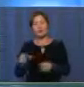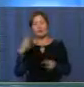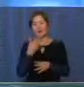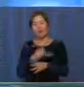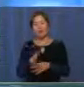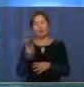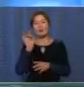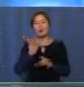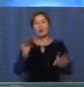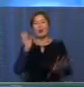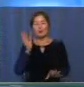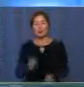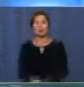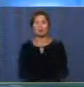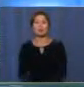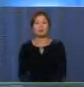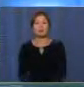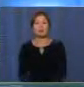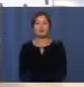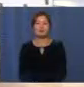әріптесім Әсем Сарбаева айтып береді.